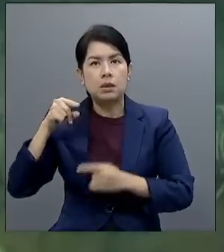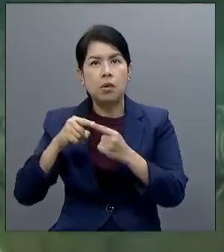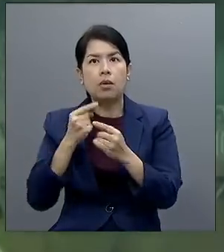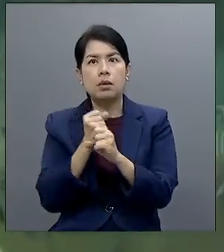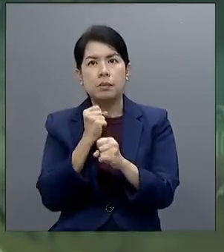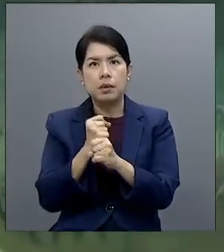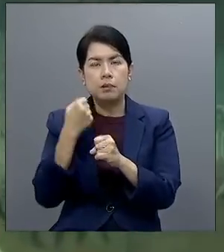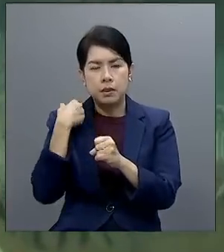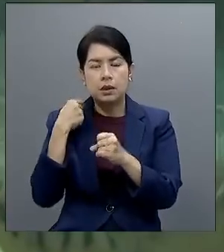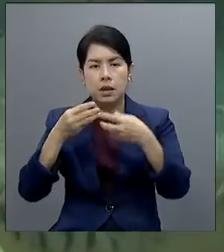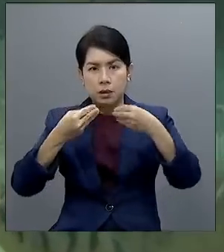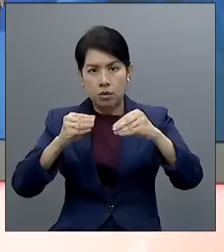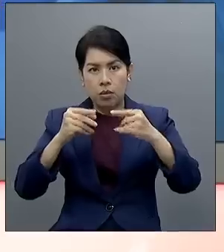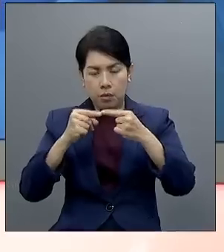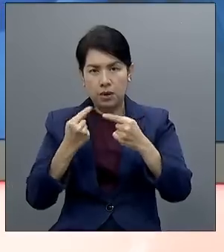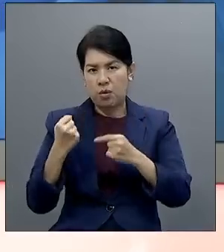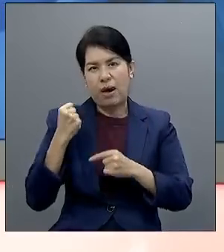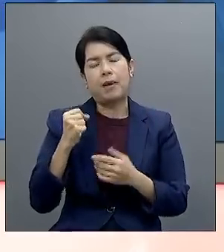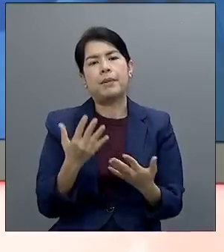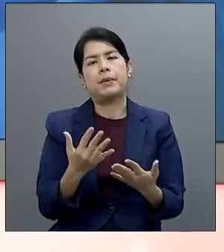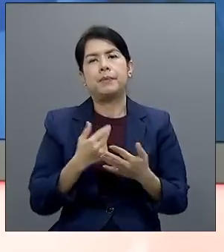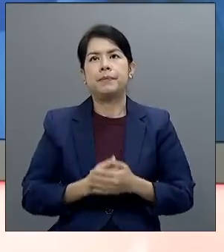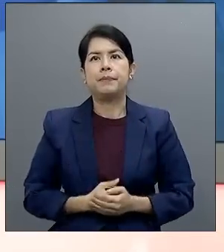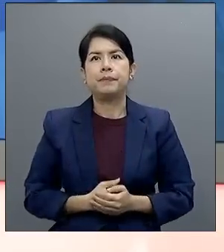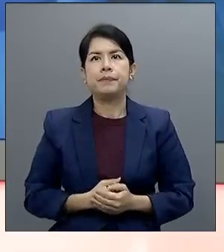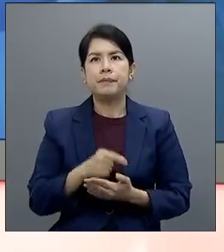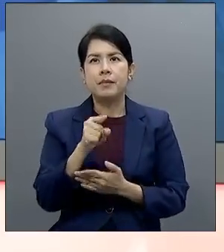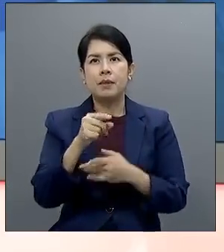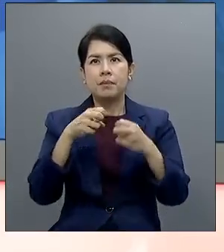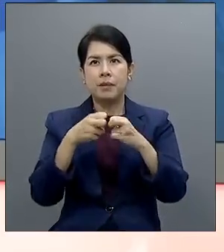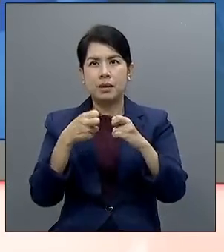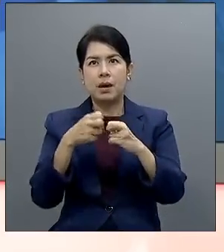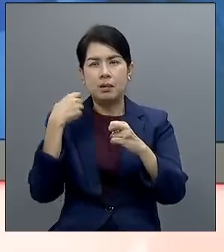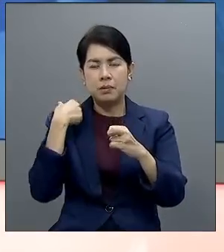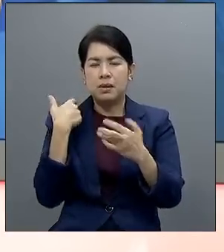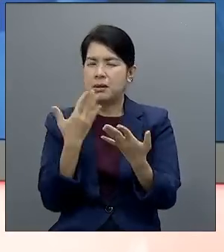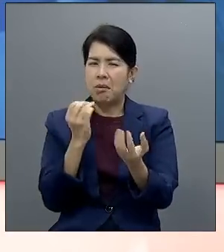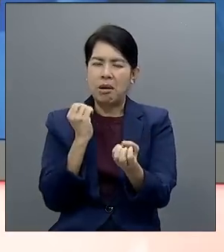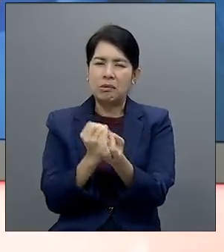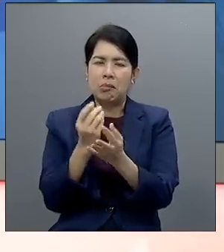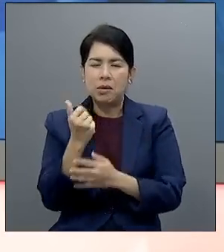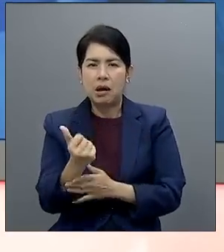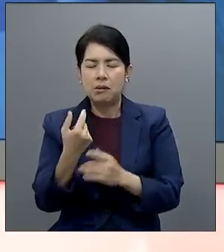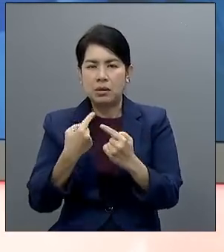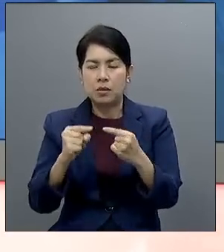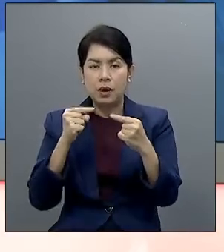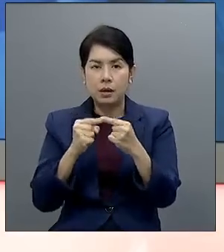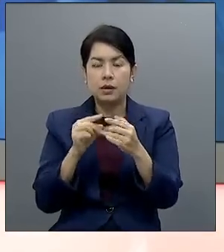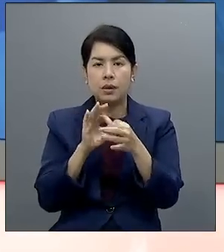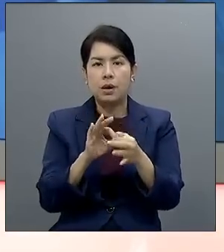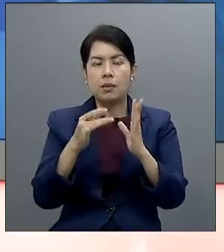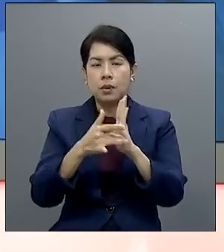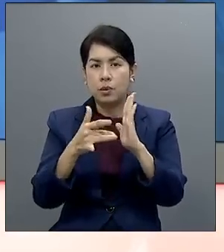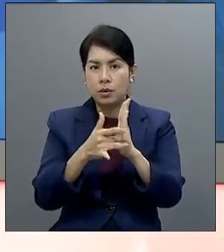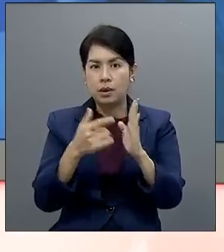4,000เมตรค่ะแม้ว่าอุบัติเหตุจะสามารถเกิดขึ้นได้ทุกเมื่อแต่การมีเทคโนโลยีที่มีความปลอดภัย